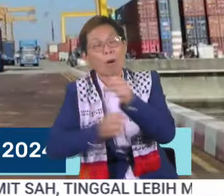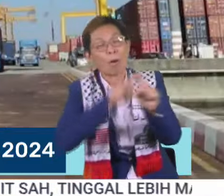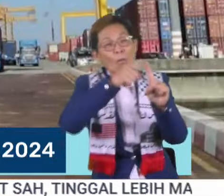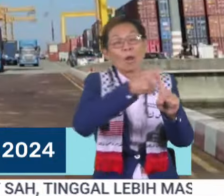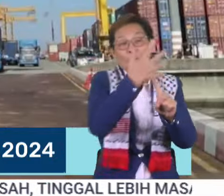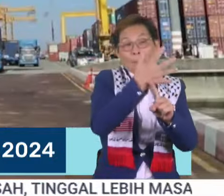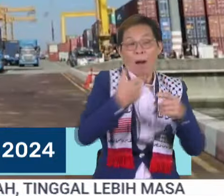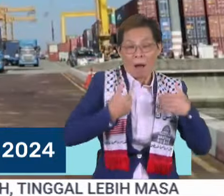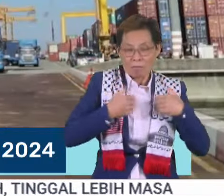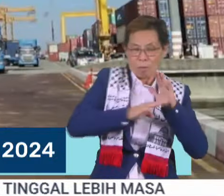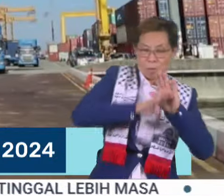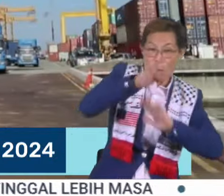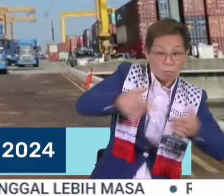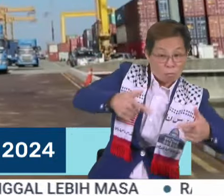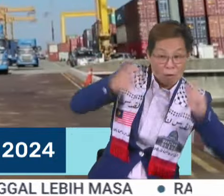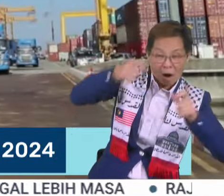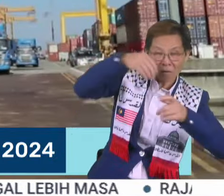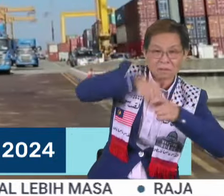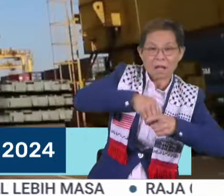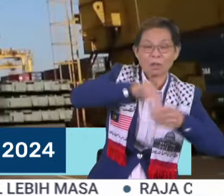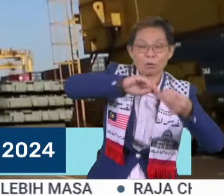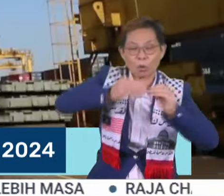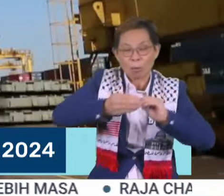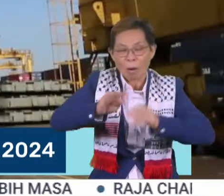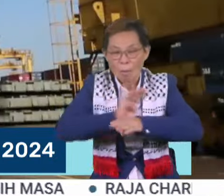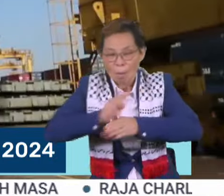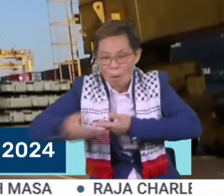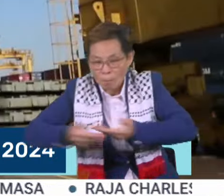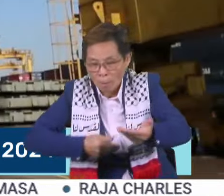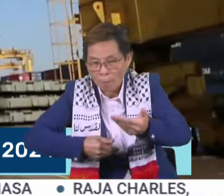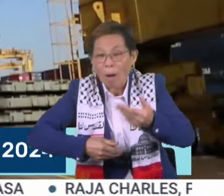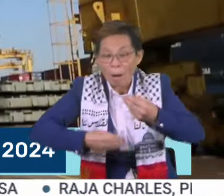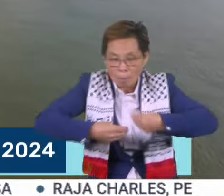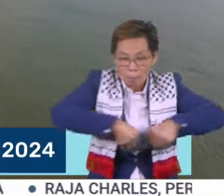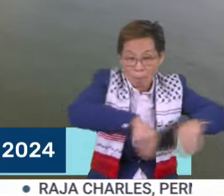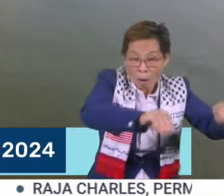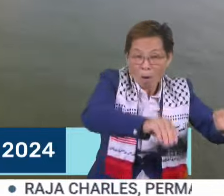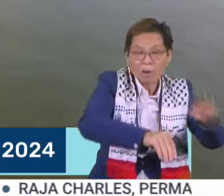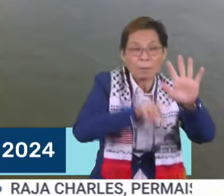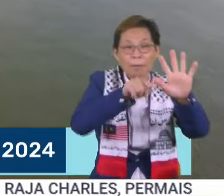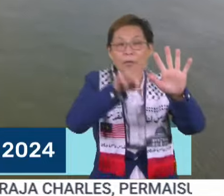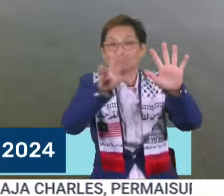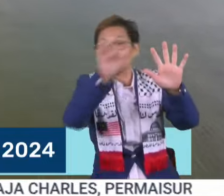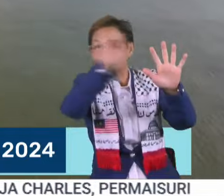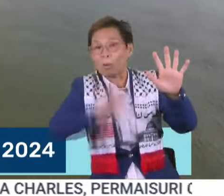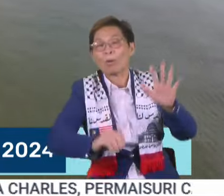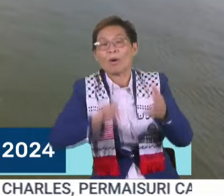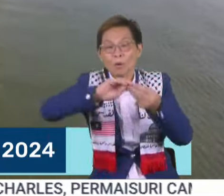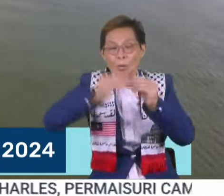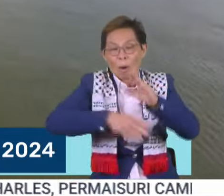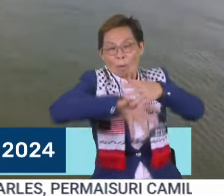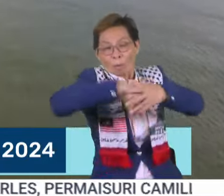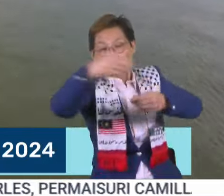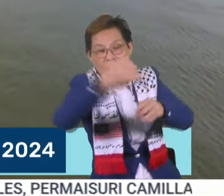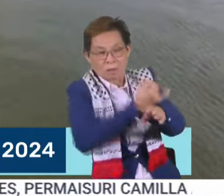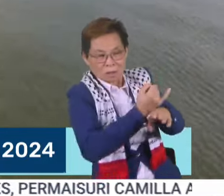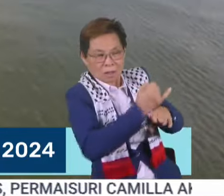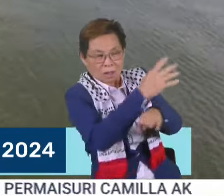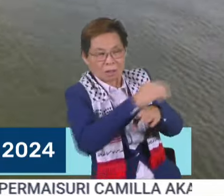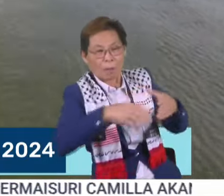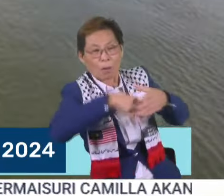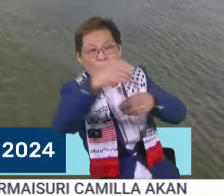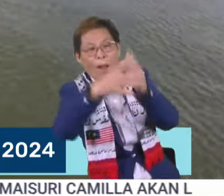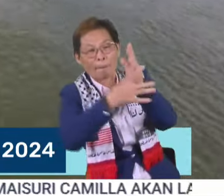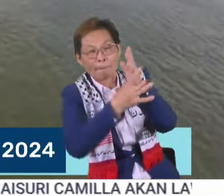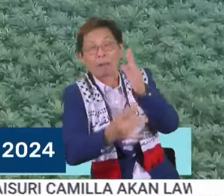lalu menyaksikan pertumbuhan lebih pantas dalam indeks dagangan edaran pada 5.7%, manakala indeks pengeluaran perindustrian dan